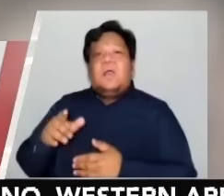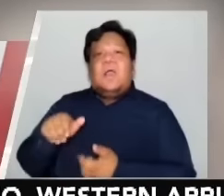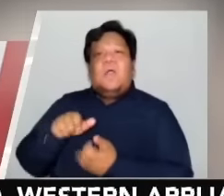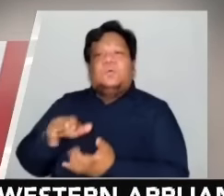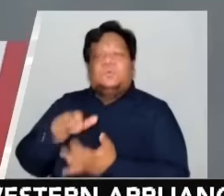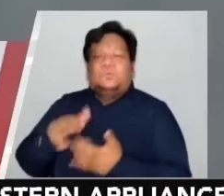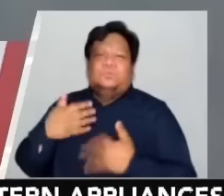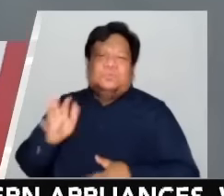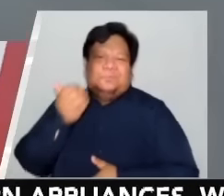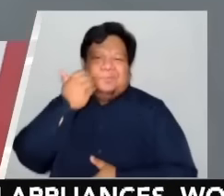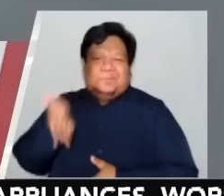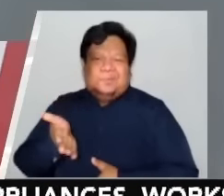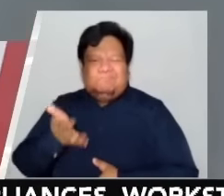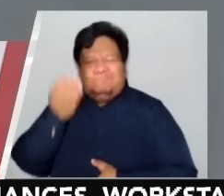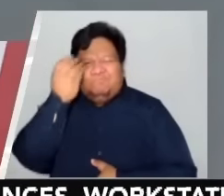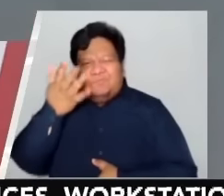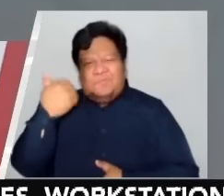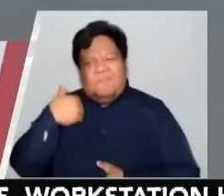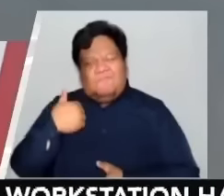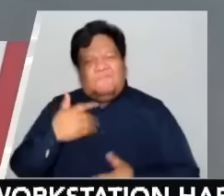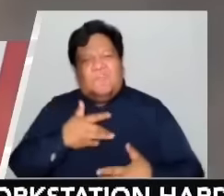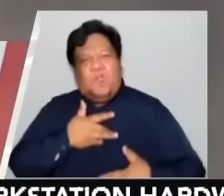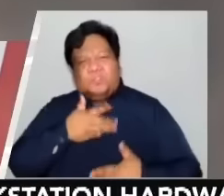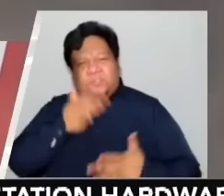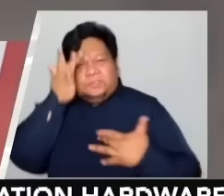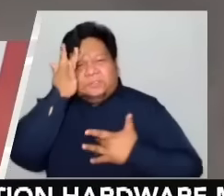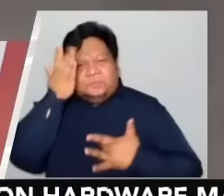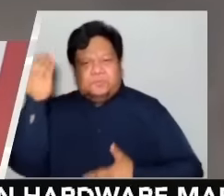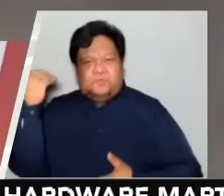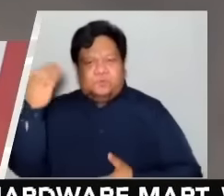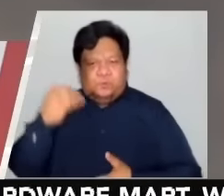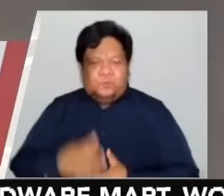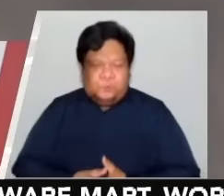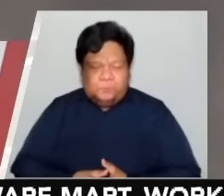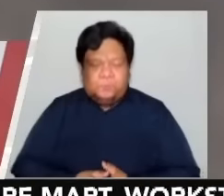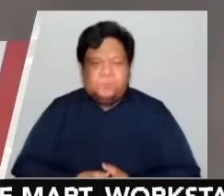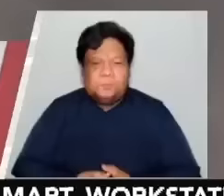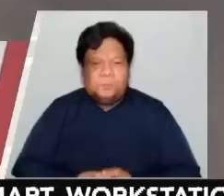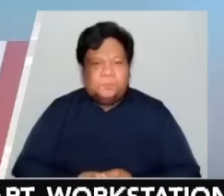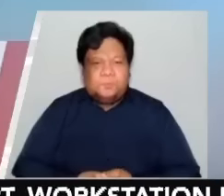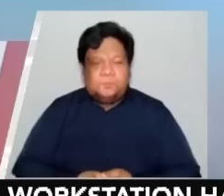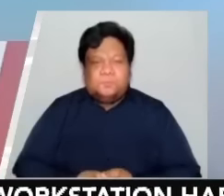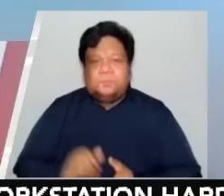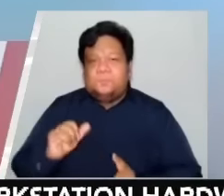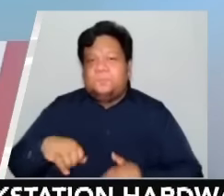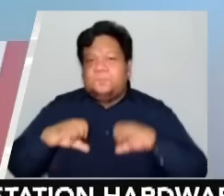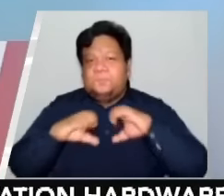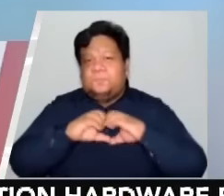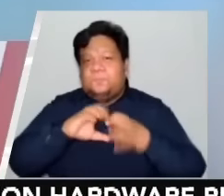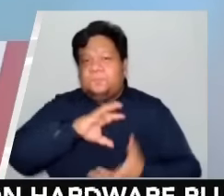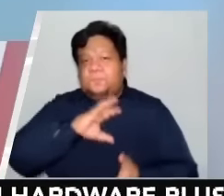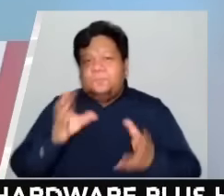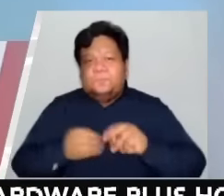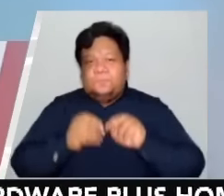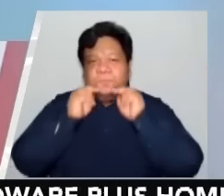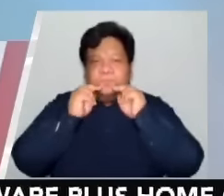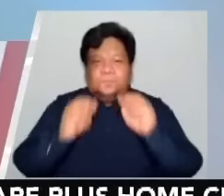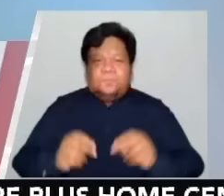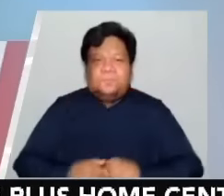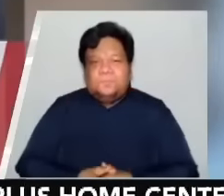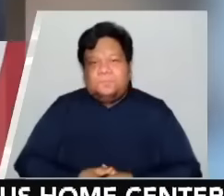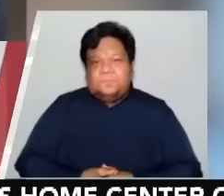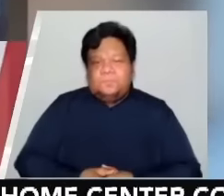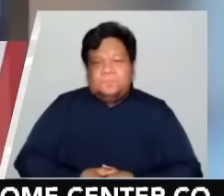sakit sa puso si yonan Santiago nagbabalita para sa GMA